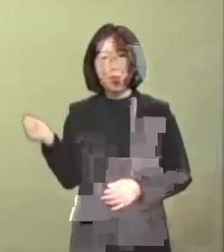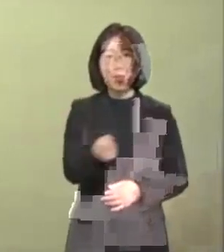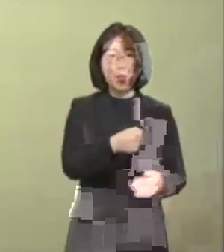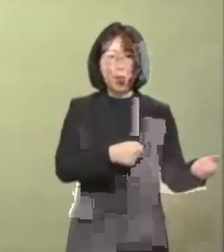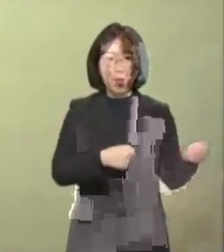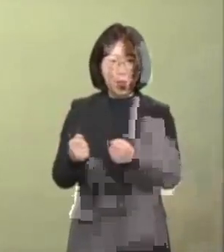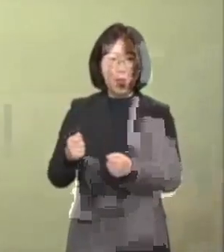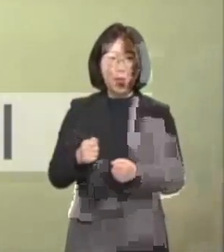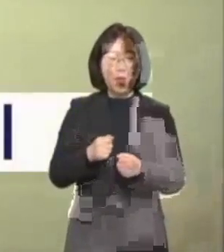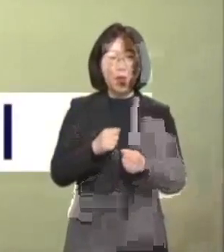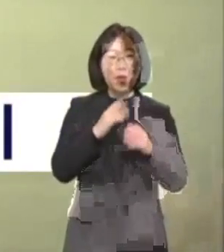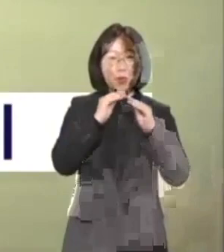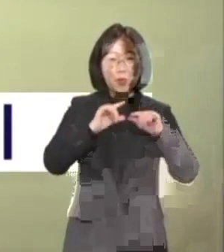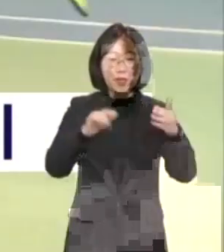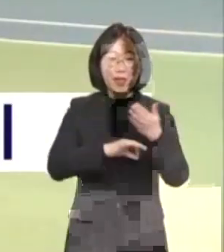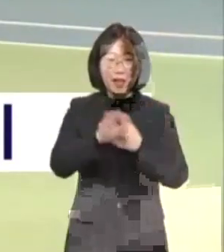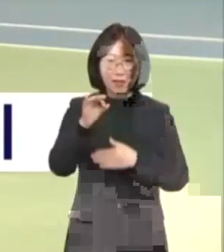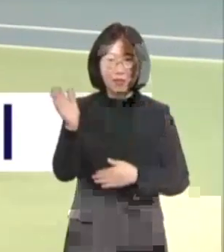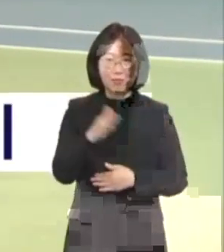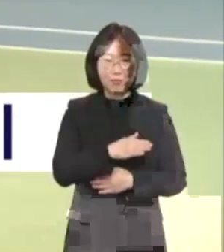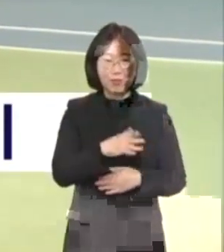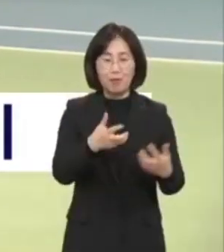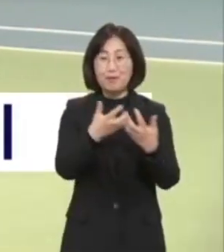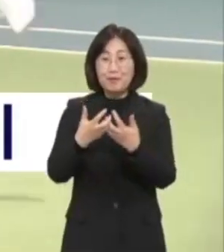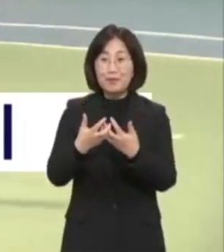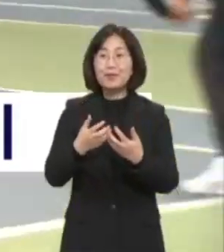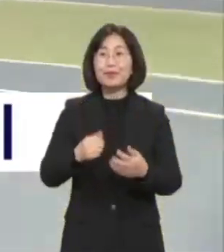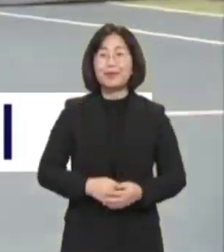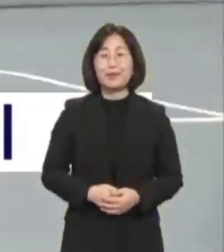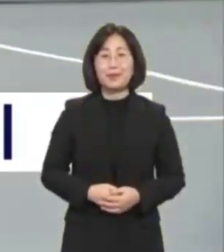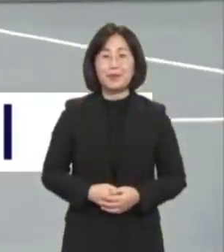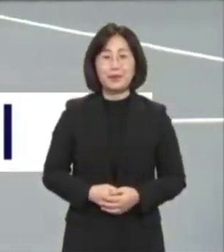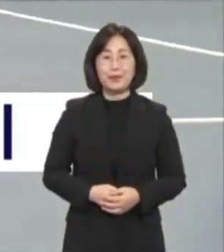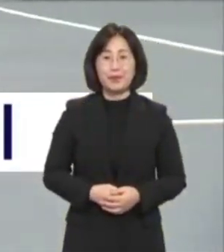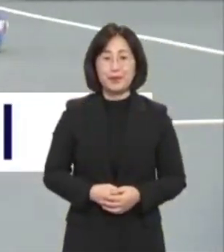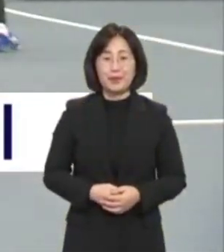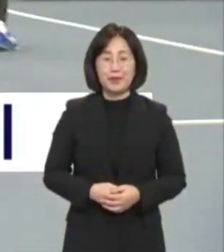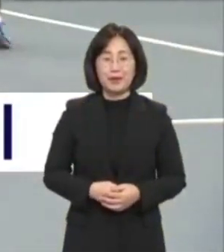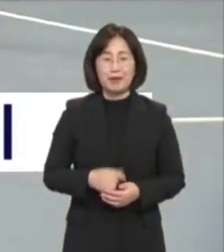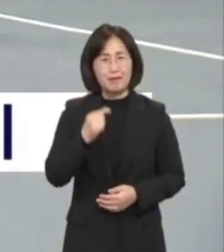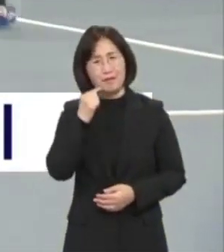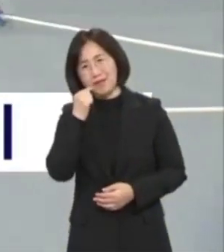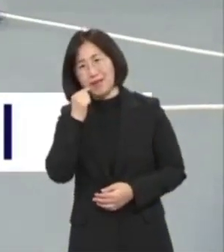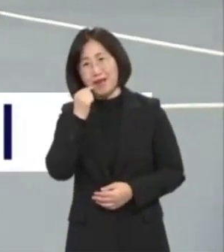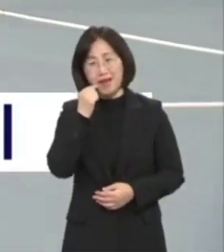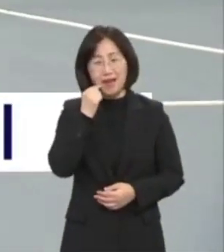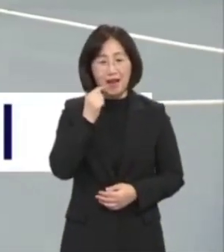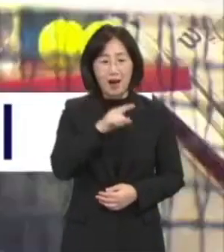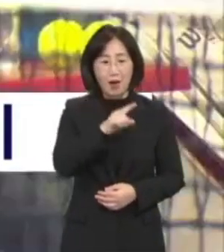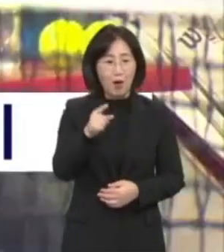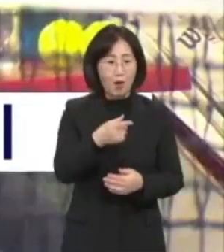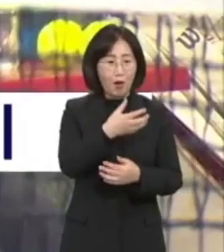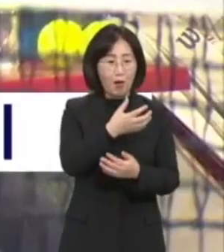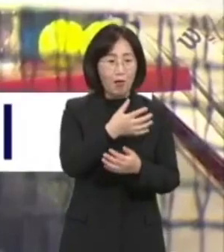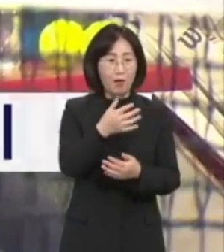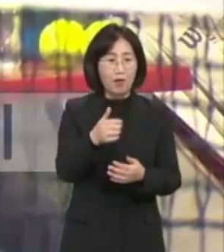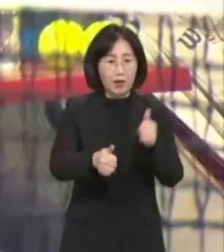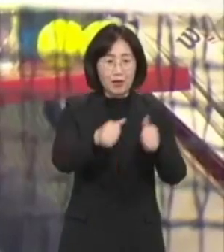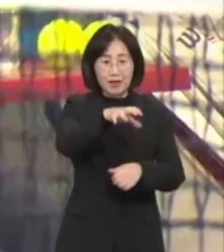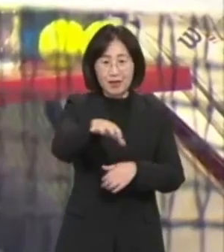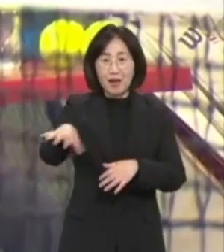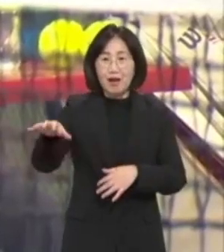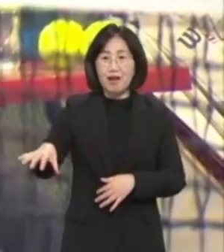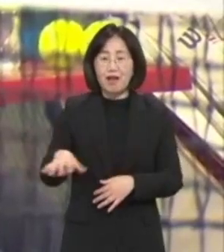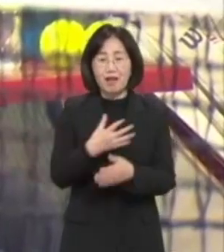주말 오전부터 모든 코트가 꽉 차 있습니다. 높아진 인기에 어느 구장이든 예약하긴 힘들지만